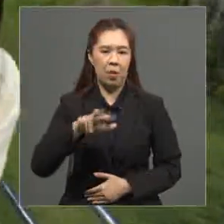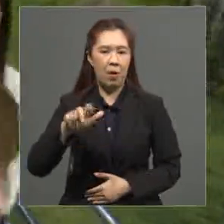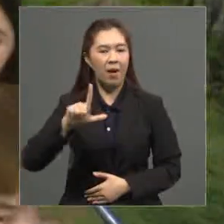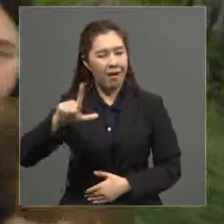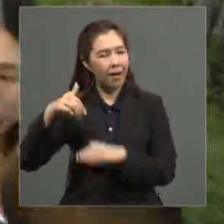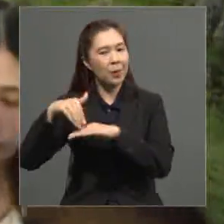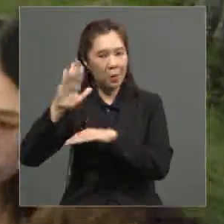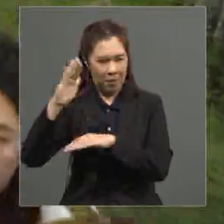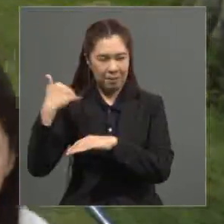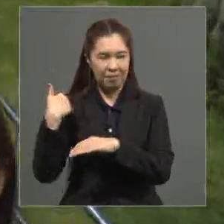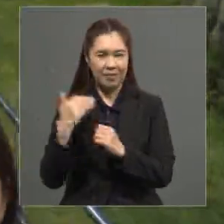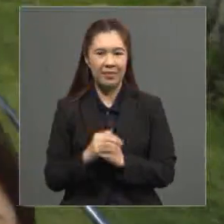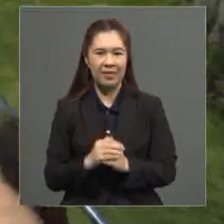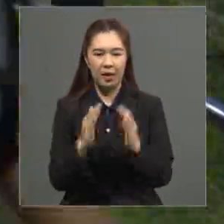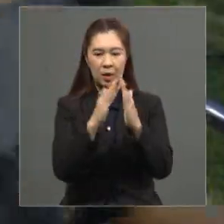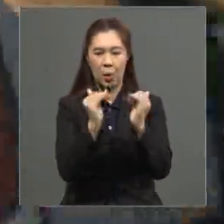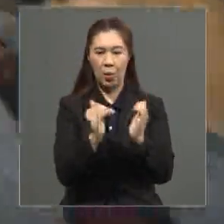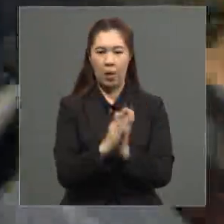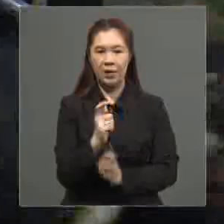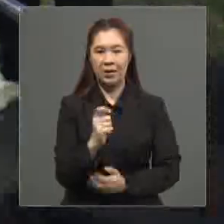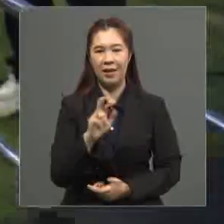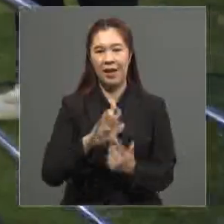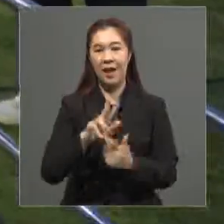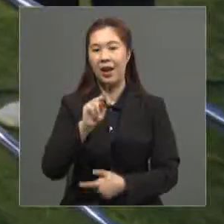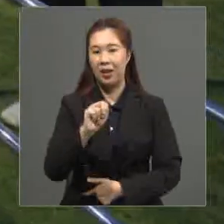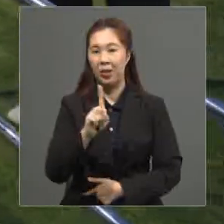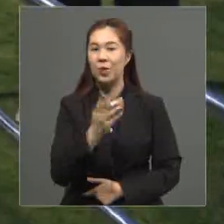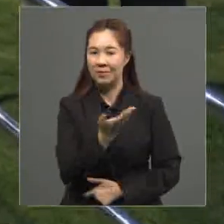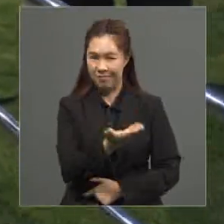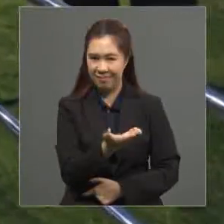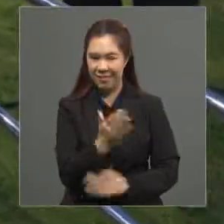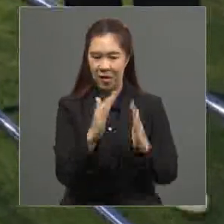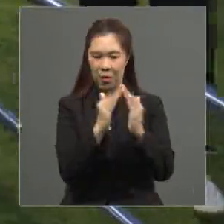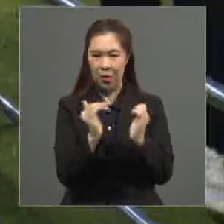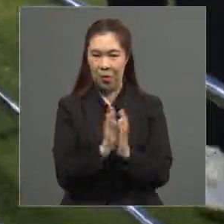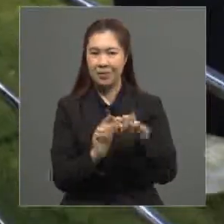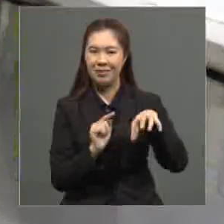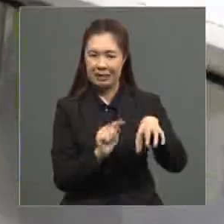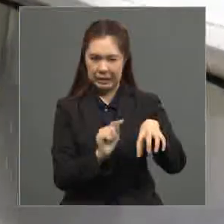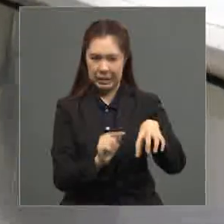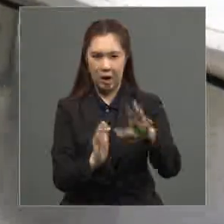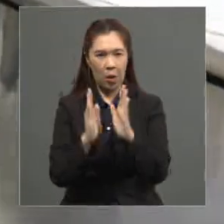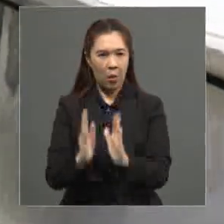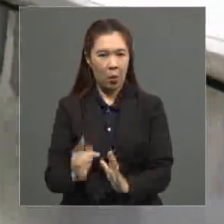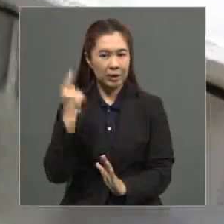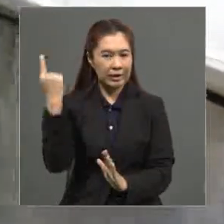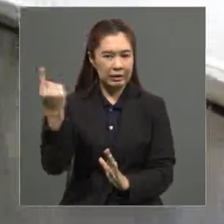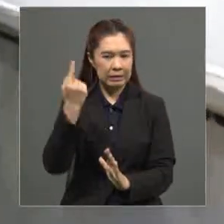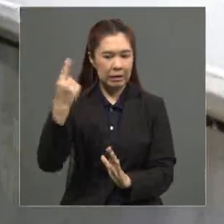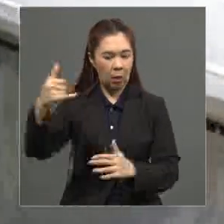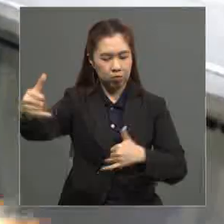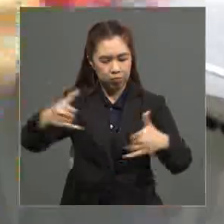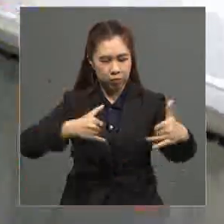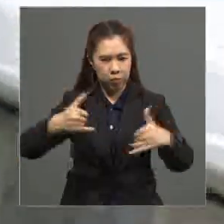ครับโดยเฉพาะที่วัดอรุณราชวรารามราชวรมหาวิหารอันนี้เขาบอกว่ามีนักท่องเที่ยวมาร่วมงานเนี่ยดู